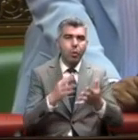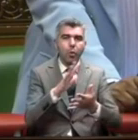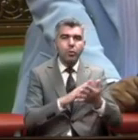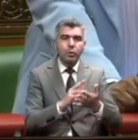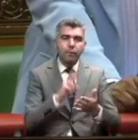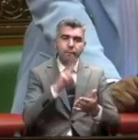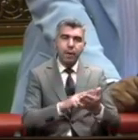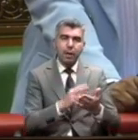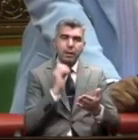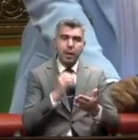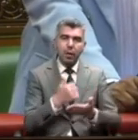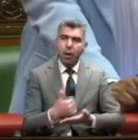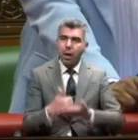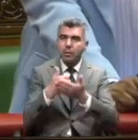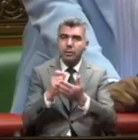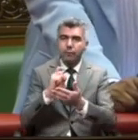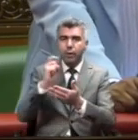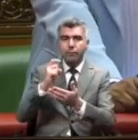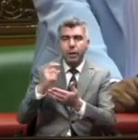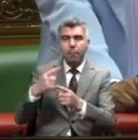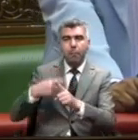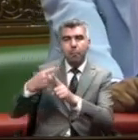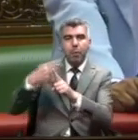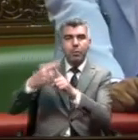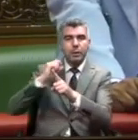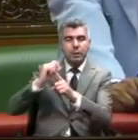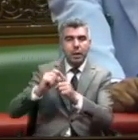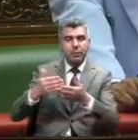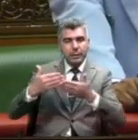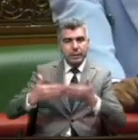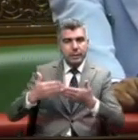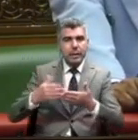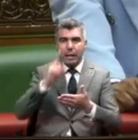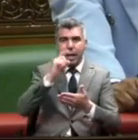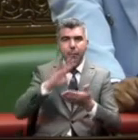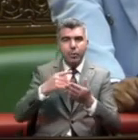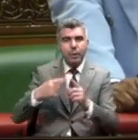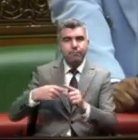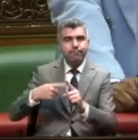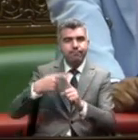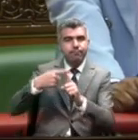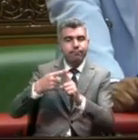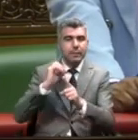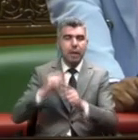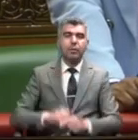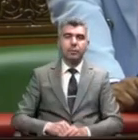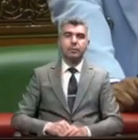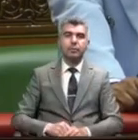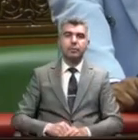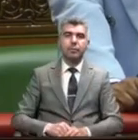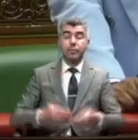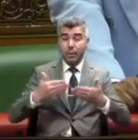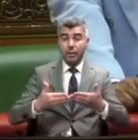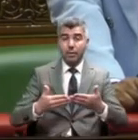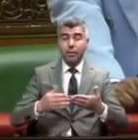واقعيه لتحسين دخل الطبقه الشغيله التي تعاني من جراء الظرفيه الاقتصاديه والاجتماعيه الصعبه ولان كانت